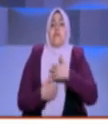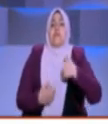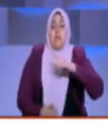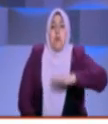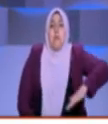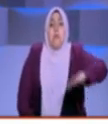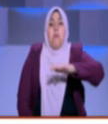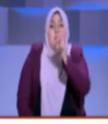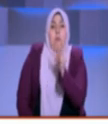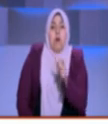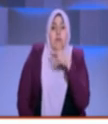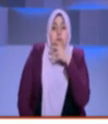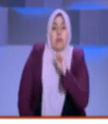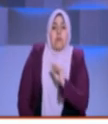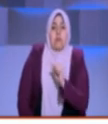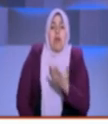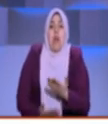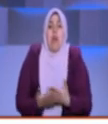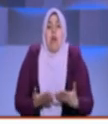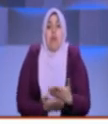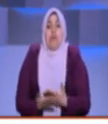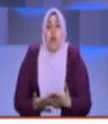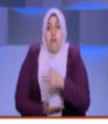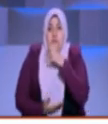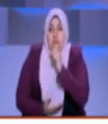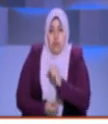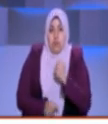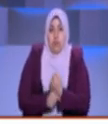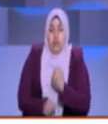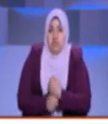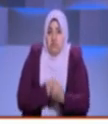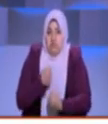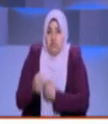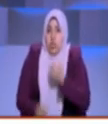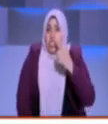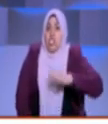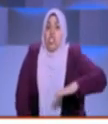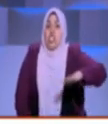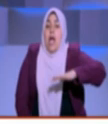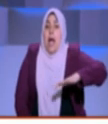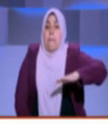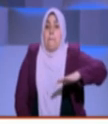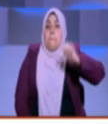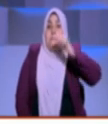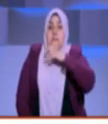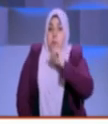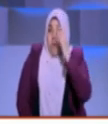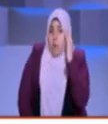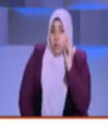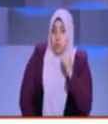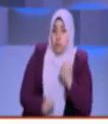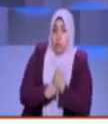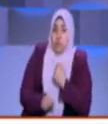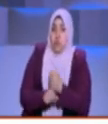المواطن الفرنسي تجاه الإدارة الفرنسية الحالية؟ صحيح أن هناك استطلاعات رأي قالت إن أعلى معدلات رضا نالها الرئيس